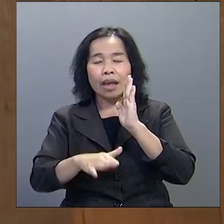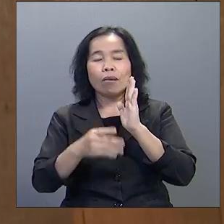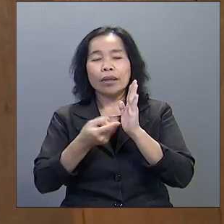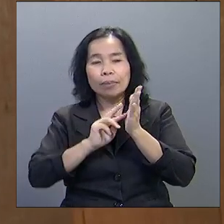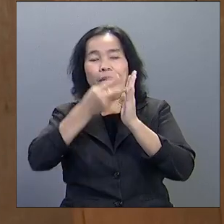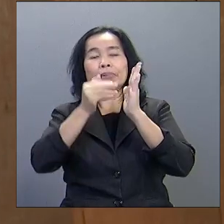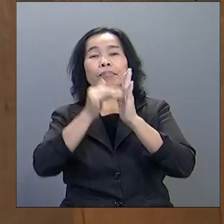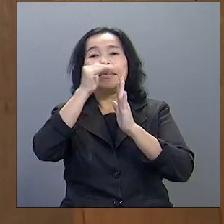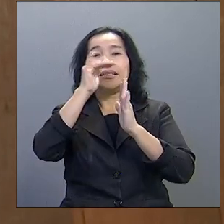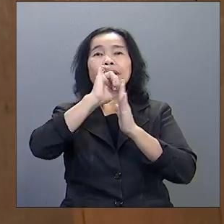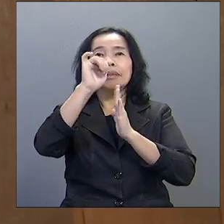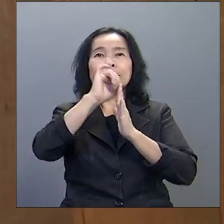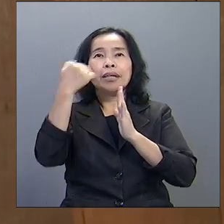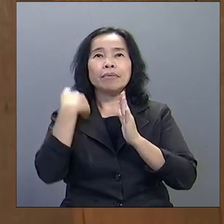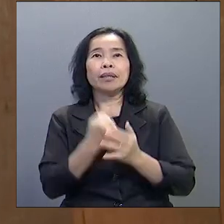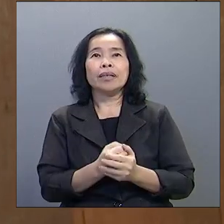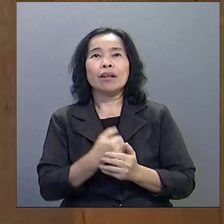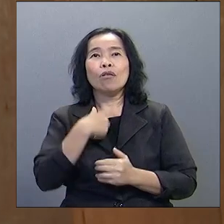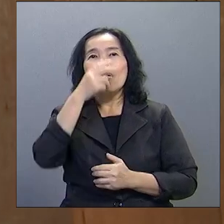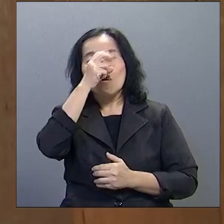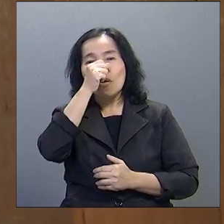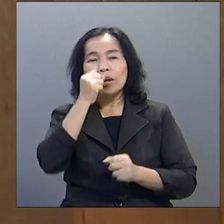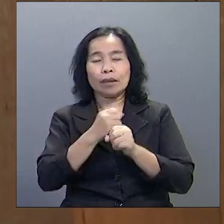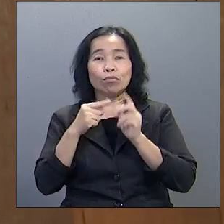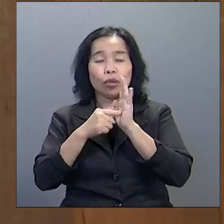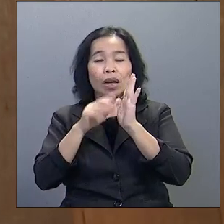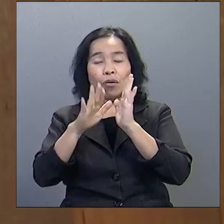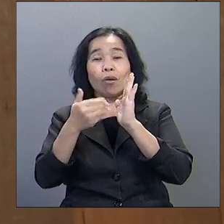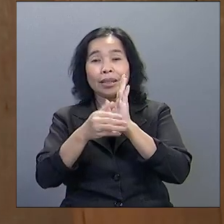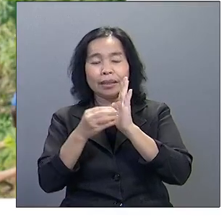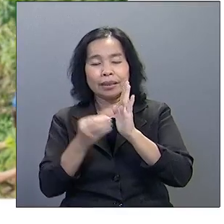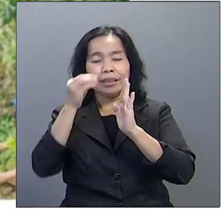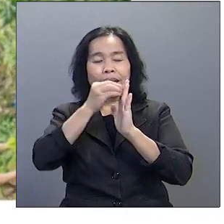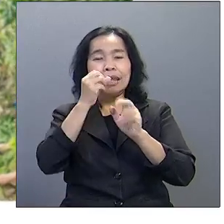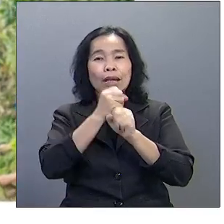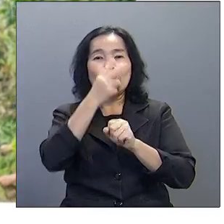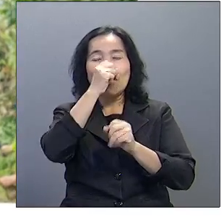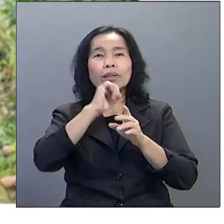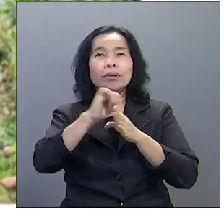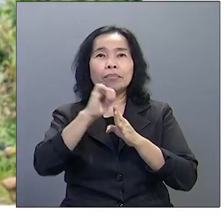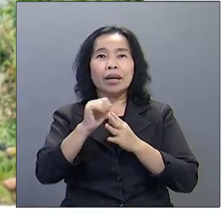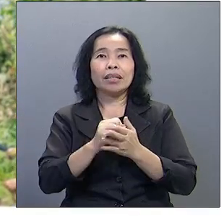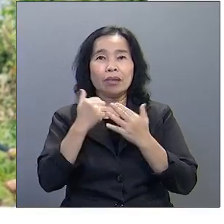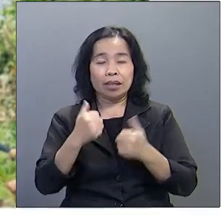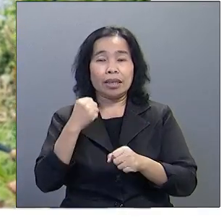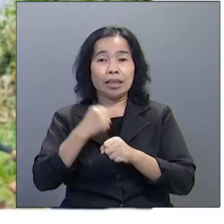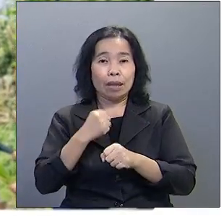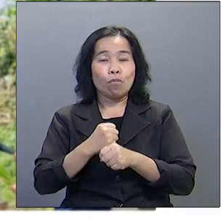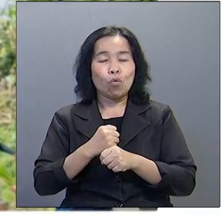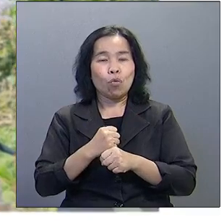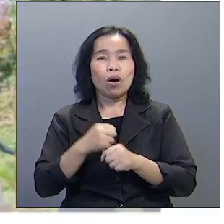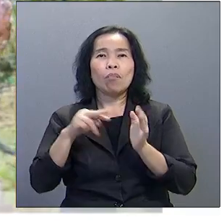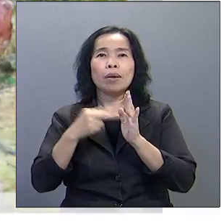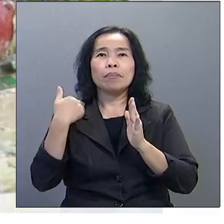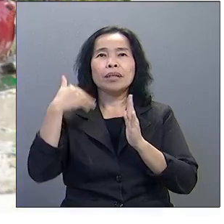พื้นฐานเราเป็นคนที่นี่เราก็เลยคิดว่าเราลองยกโมเดลไอ้ตัวเนี้ยมาทำที่เชียงใหม่บ้างครับตอนนี้ที่เราทำงานอยู่ก็มีอยู่